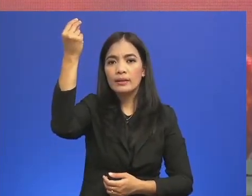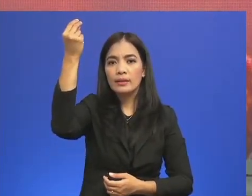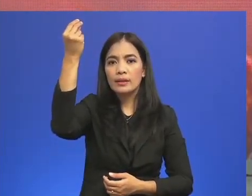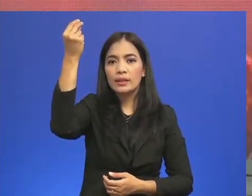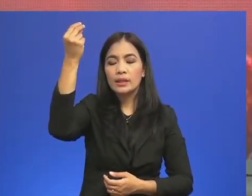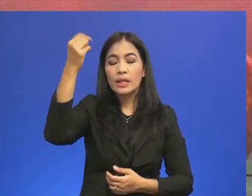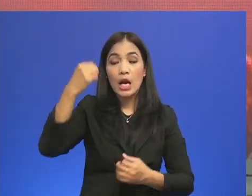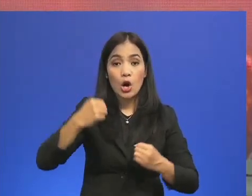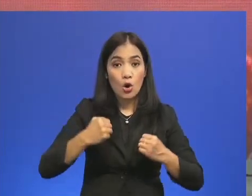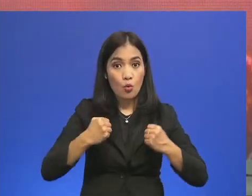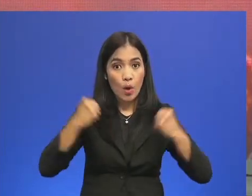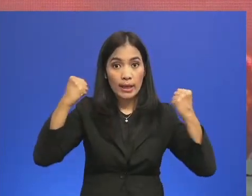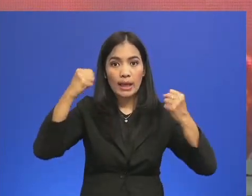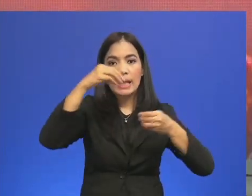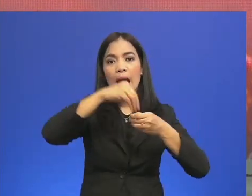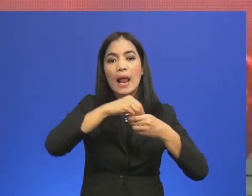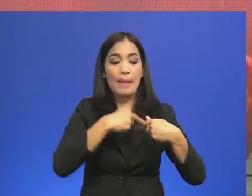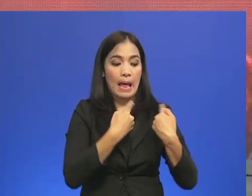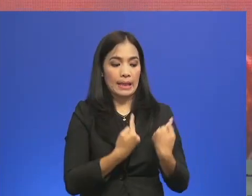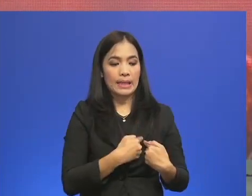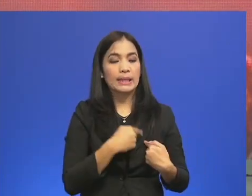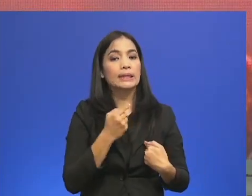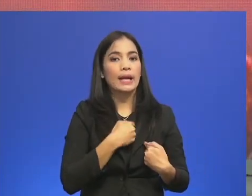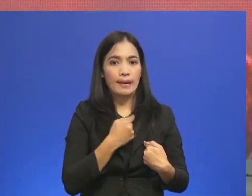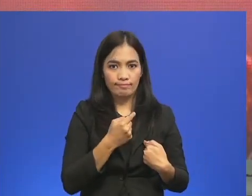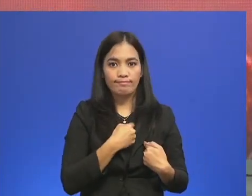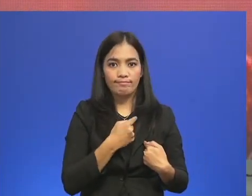yang kuat di dalam hati saya untuk itu.